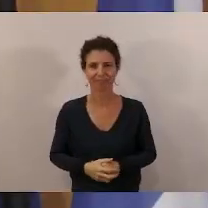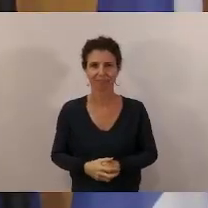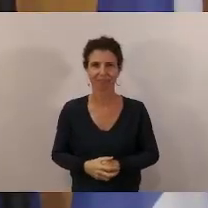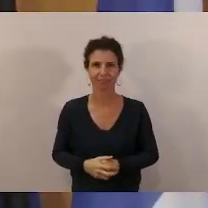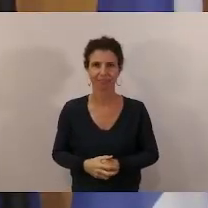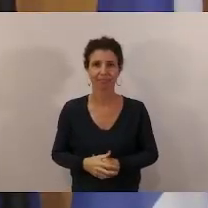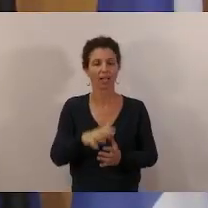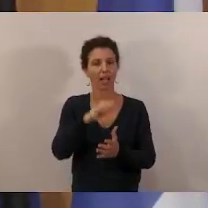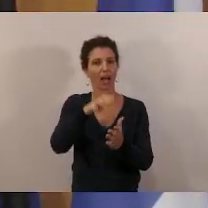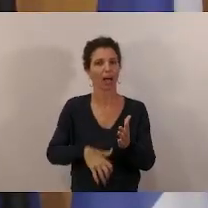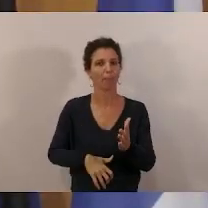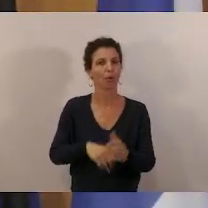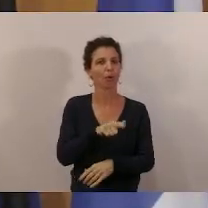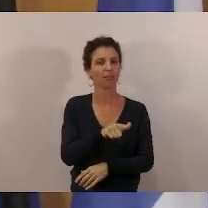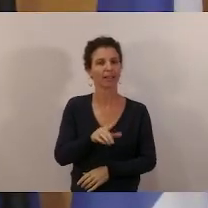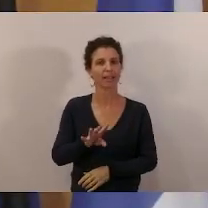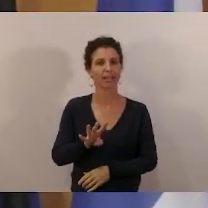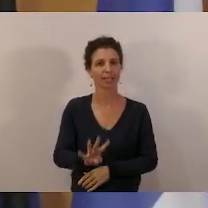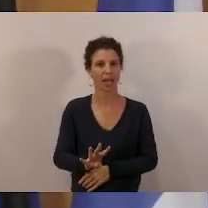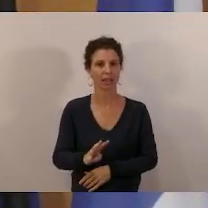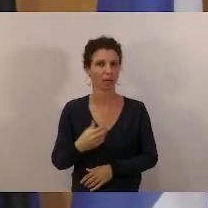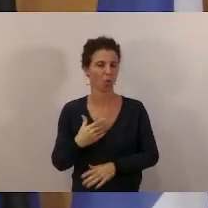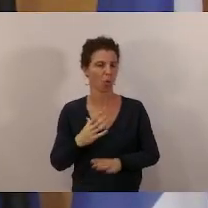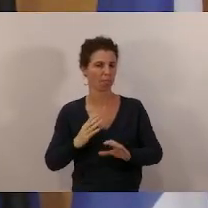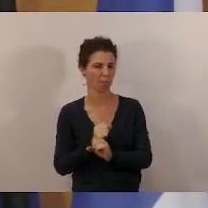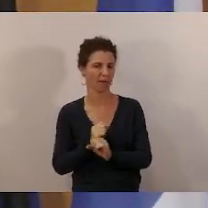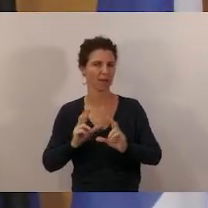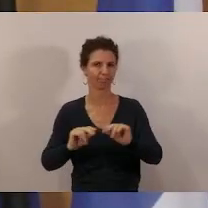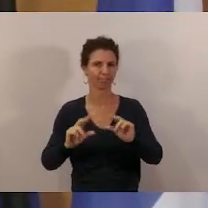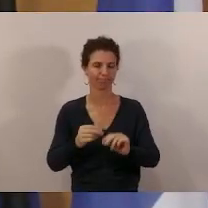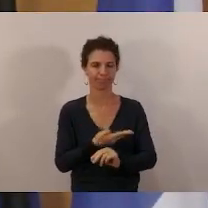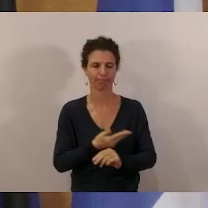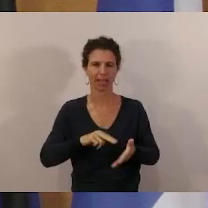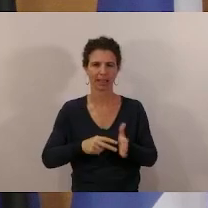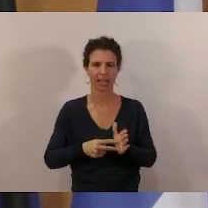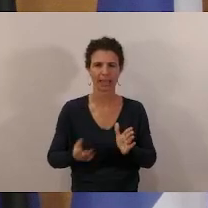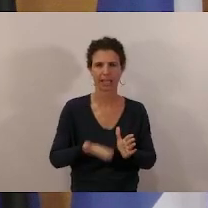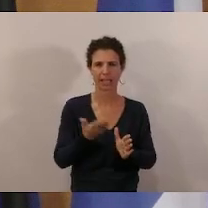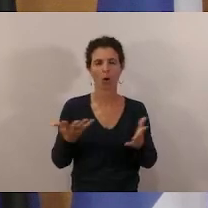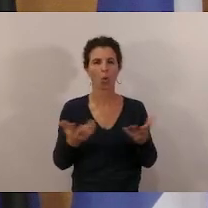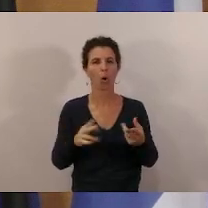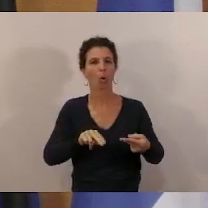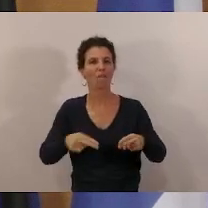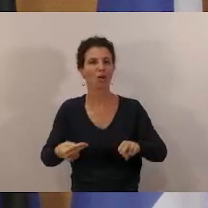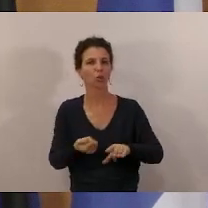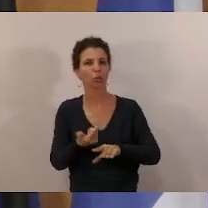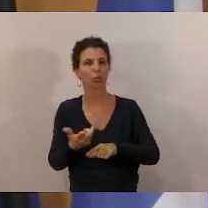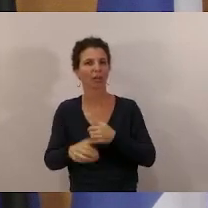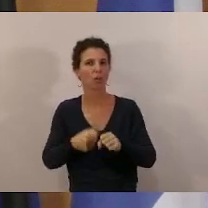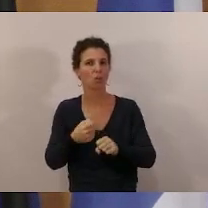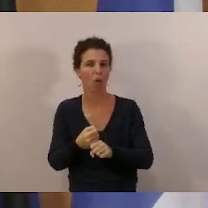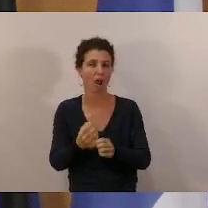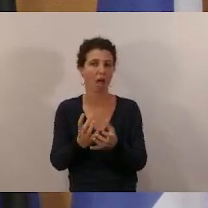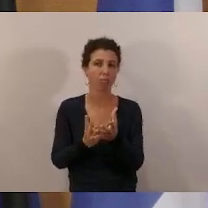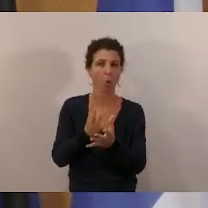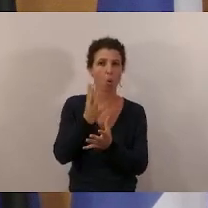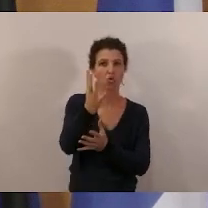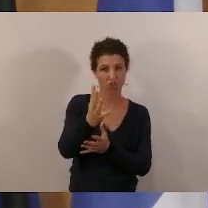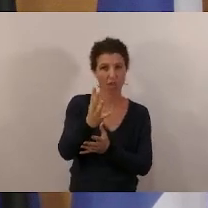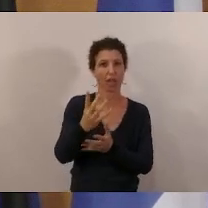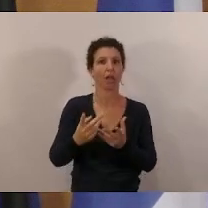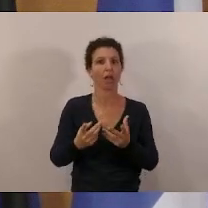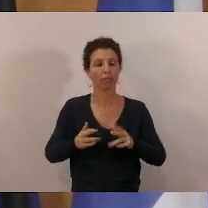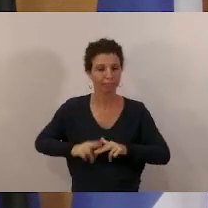Le rapport 24, j'en dis deux mots, il est très technique. C'est l'approbation de la convention pluriannuelle du projet de renouvellement urbain